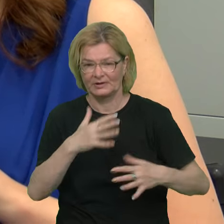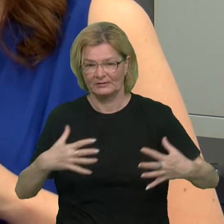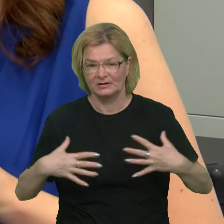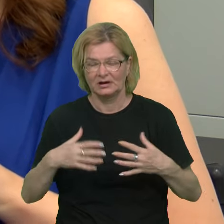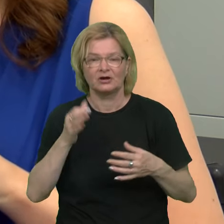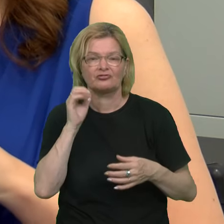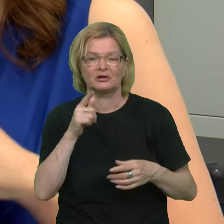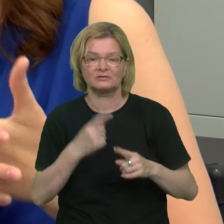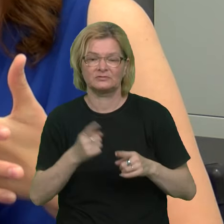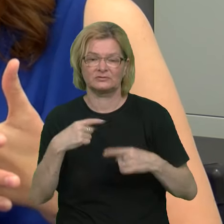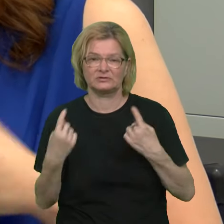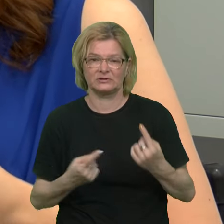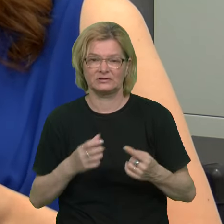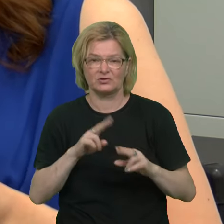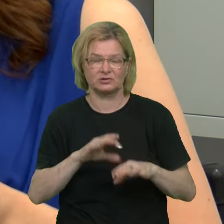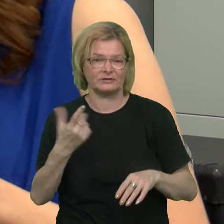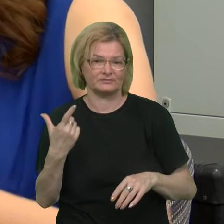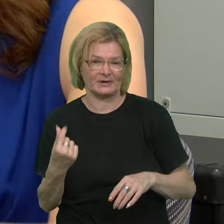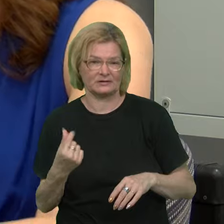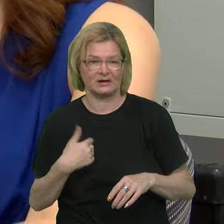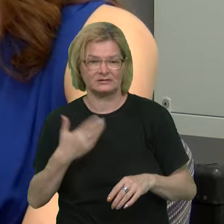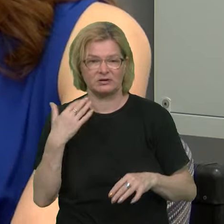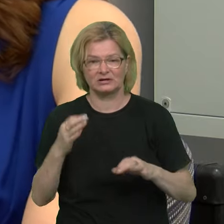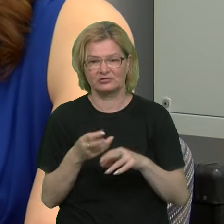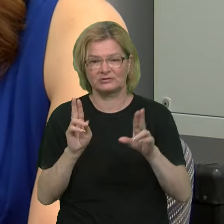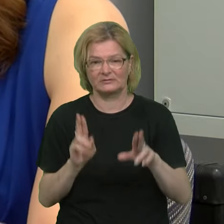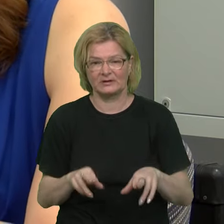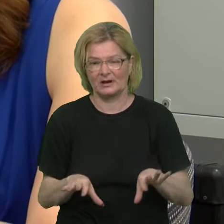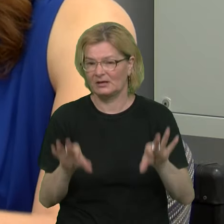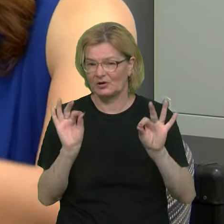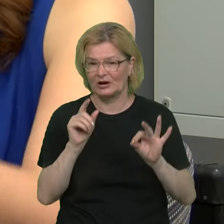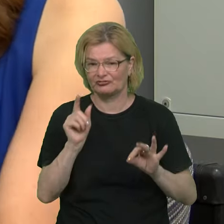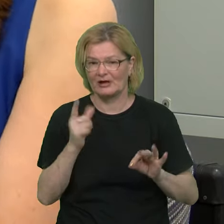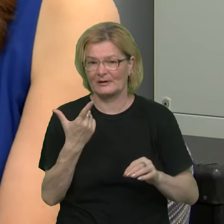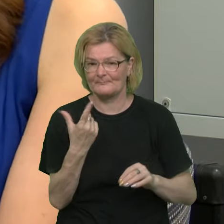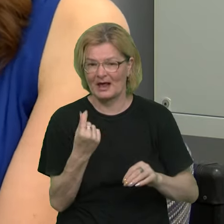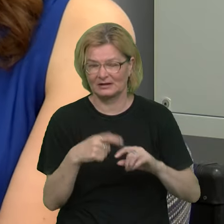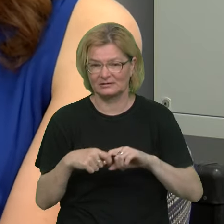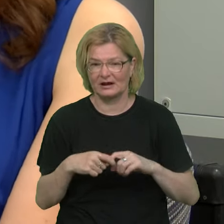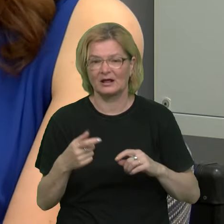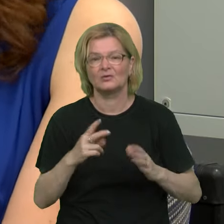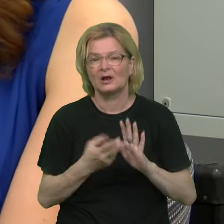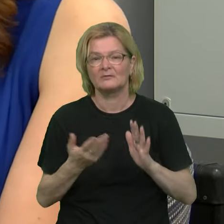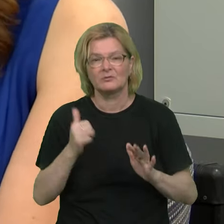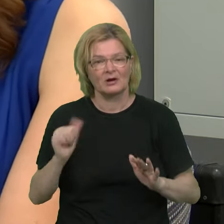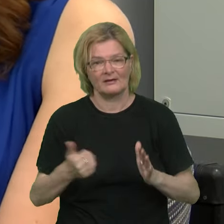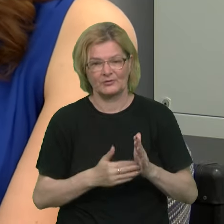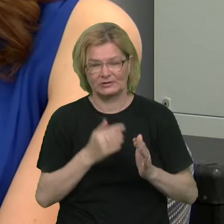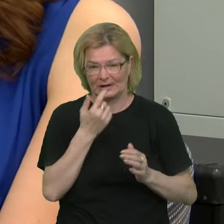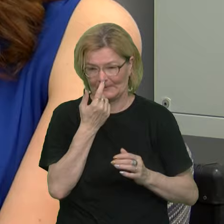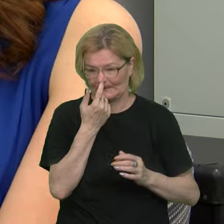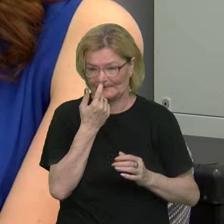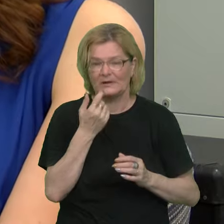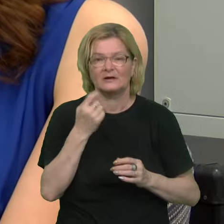od karcinoma dojke, žene često u tim situacijama ostanu bez partnera, ja sam evo sretna bila što sam ga baš pronašla u trenutku kad mi je možda